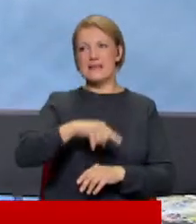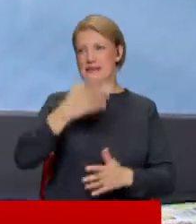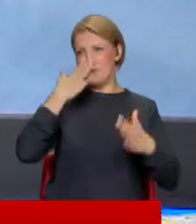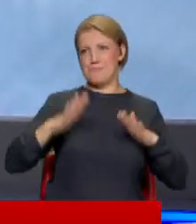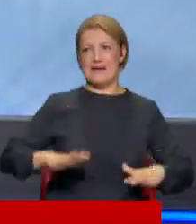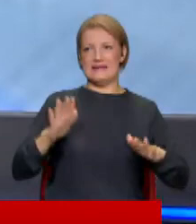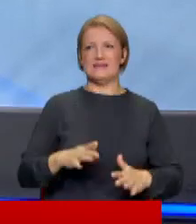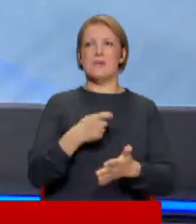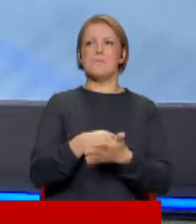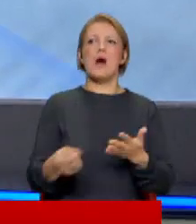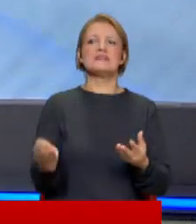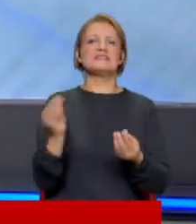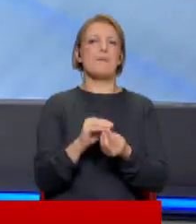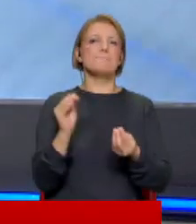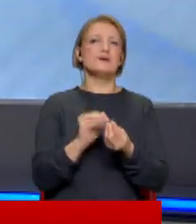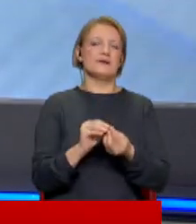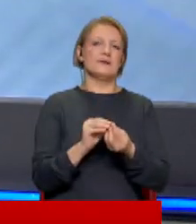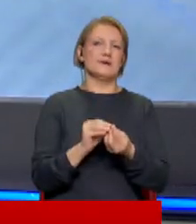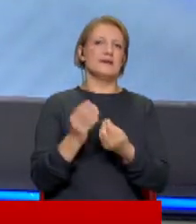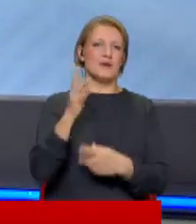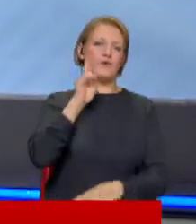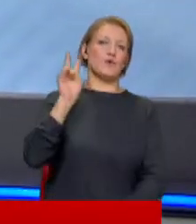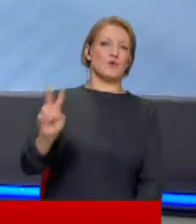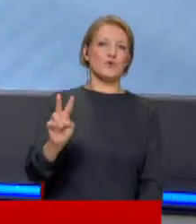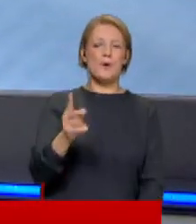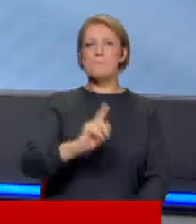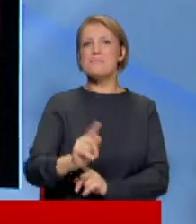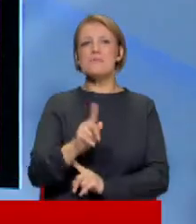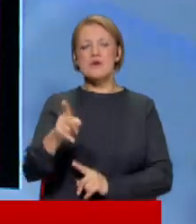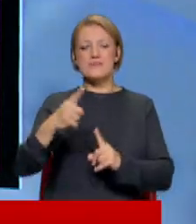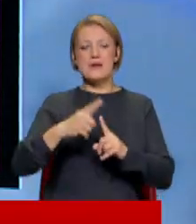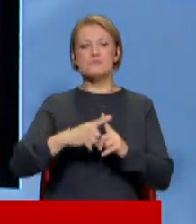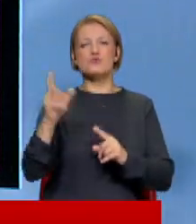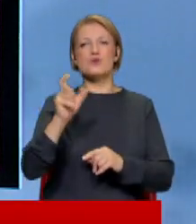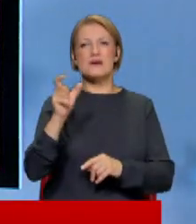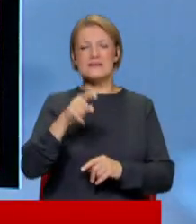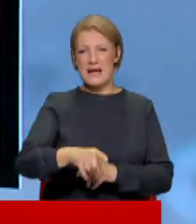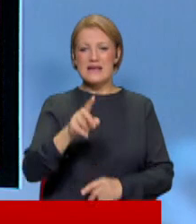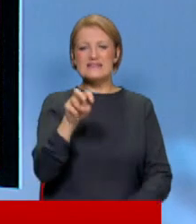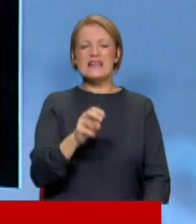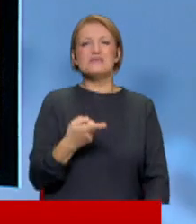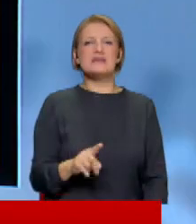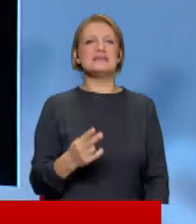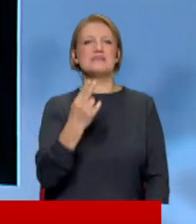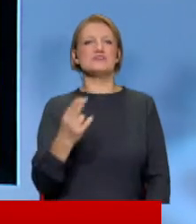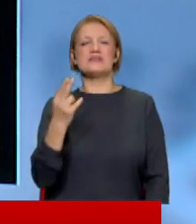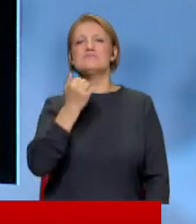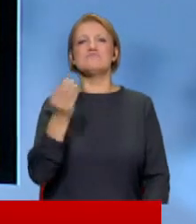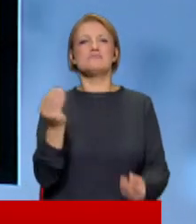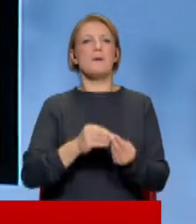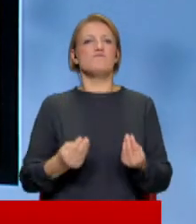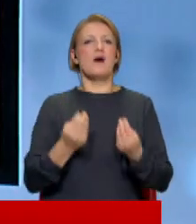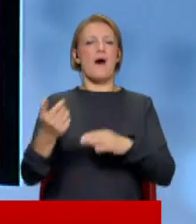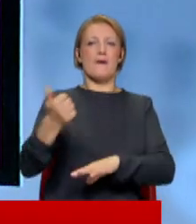beklediği zam maaş zammı göründü memura temmuzda 8.077 lira seyyanen zam veren